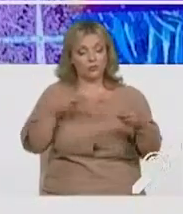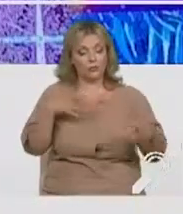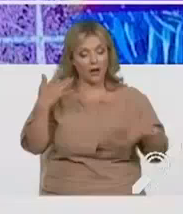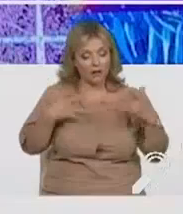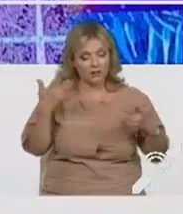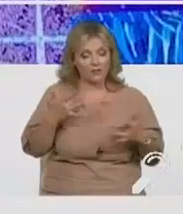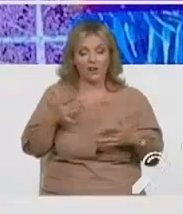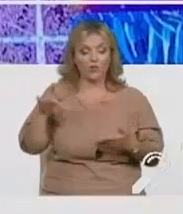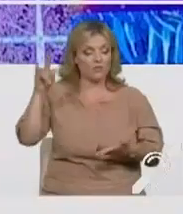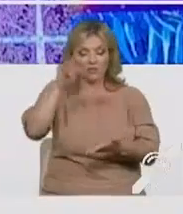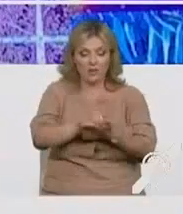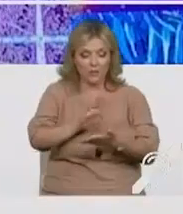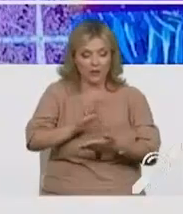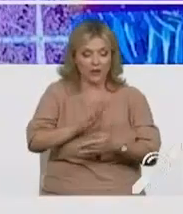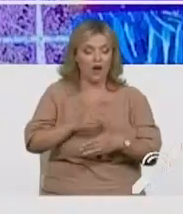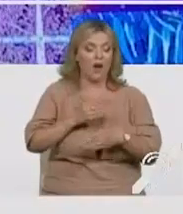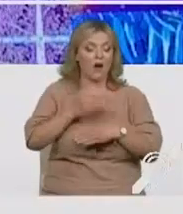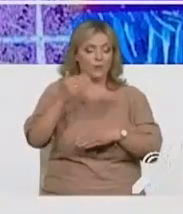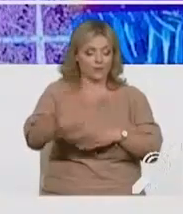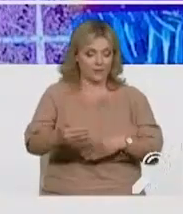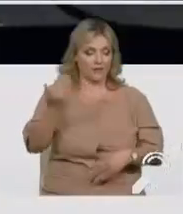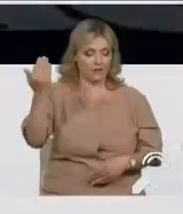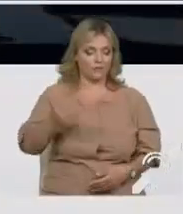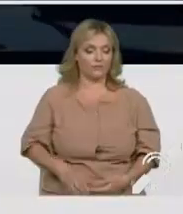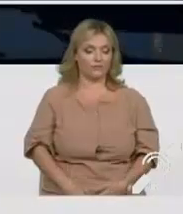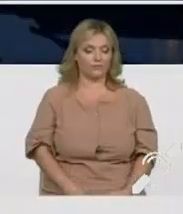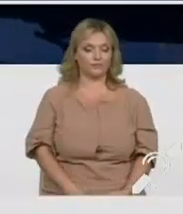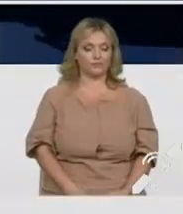în România a avut întârziere.